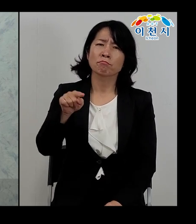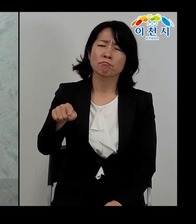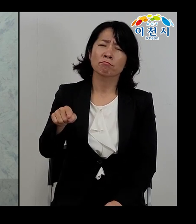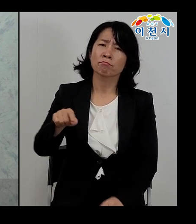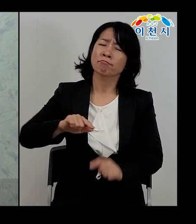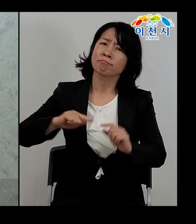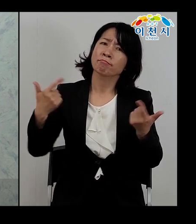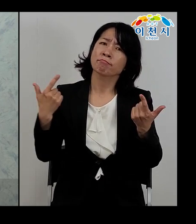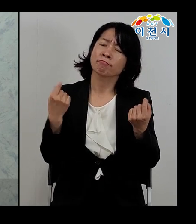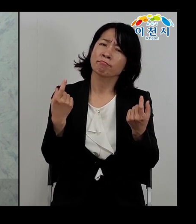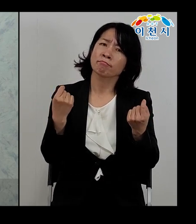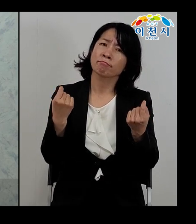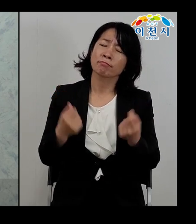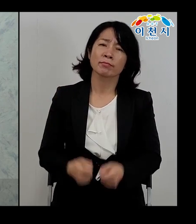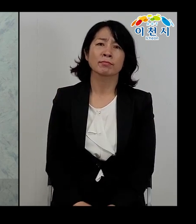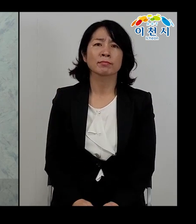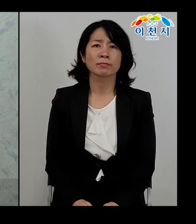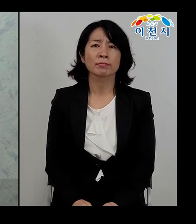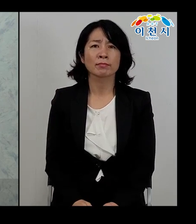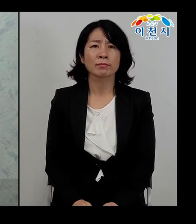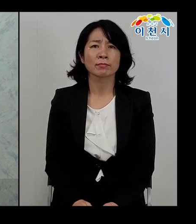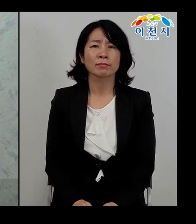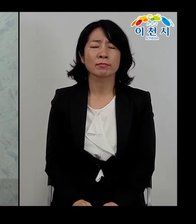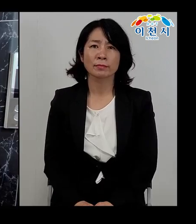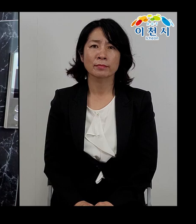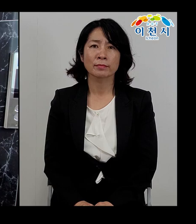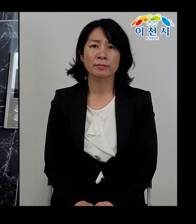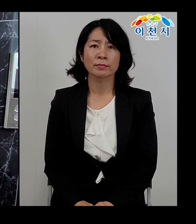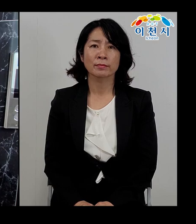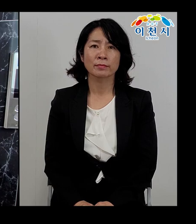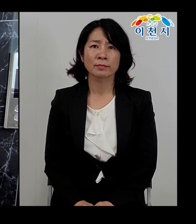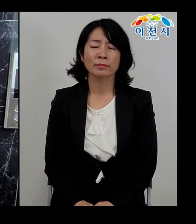이거 아니에요.